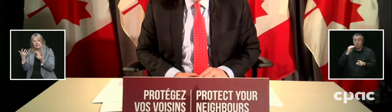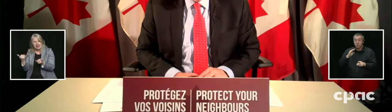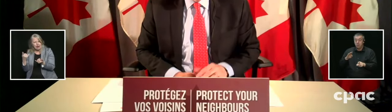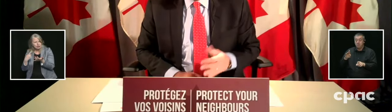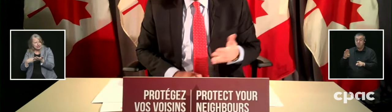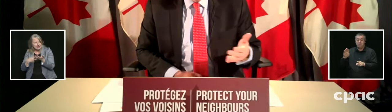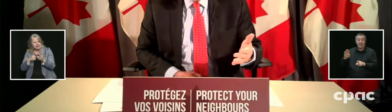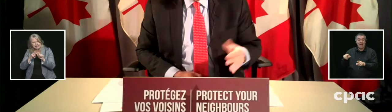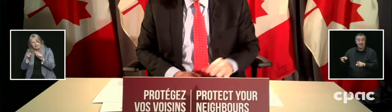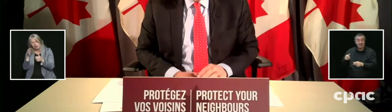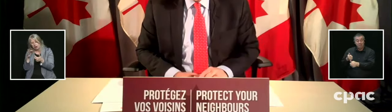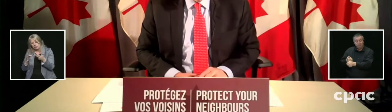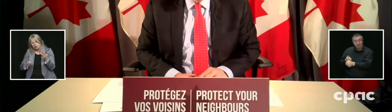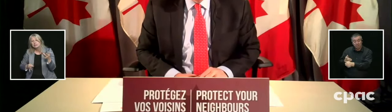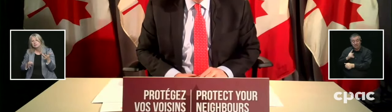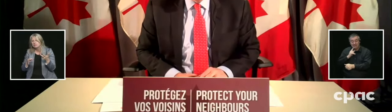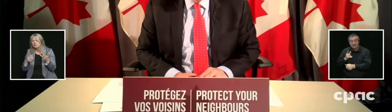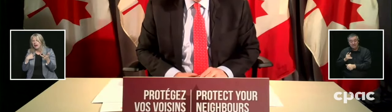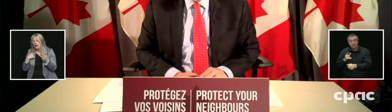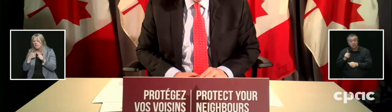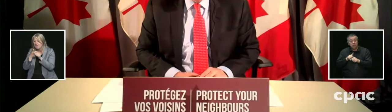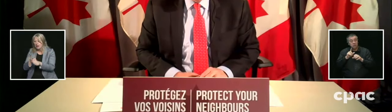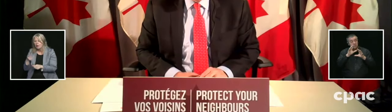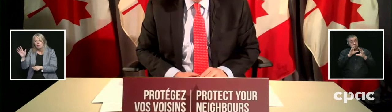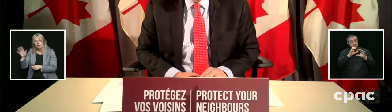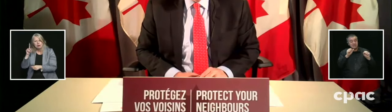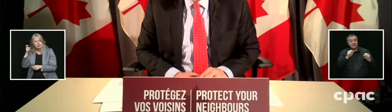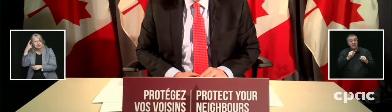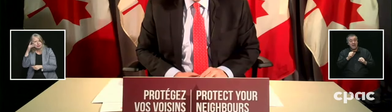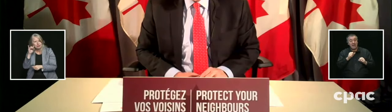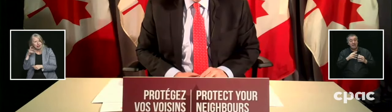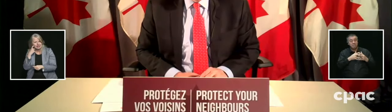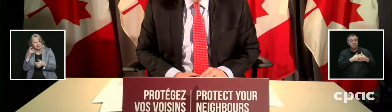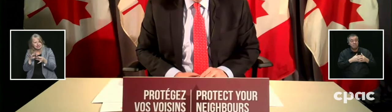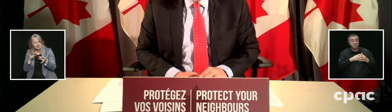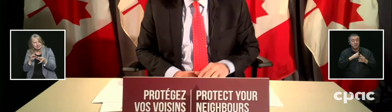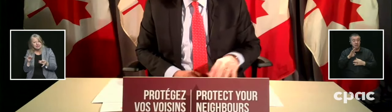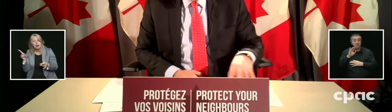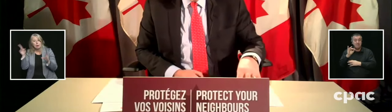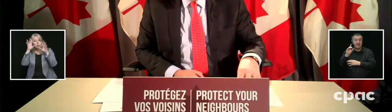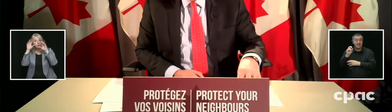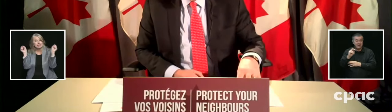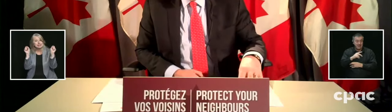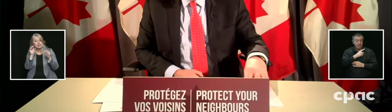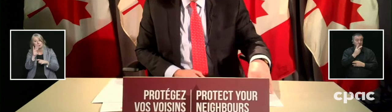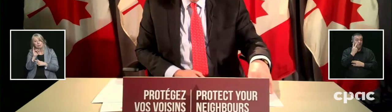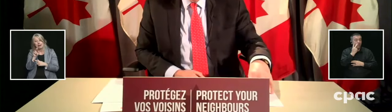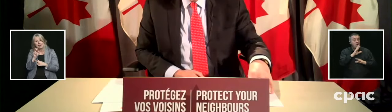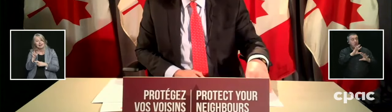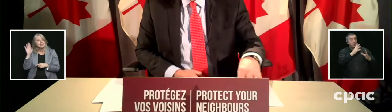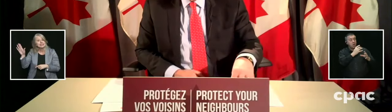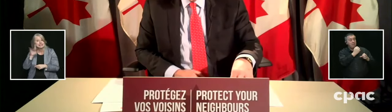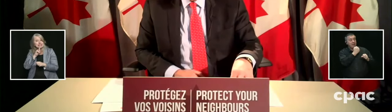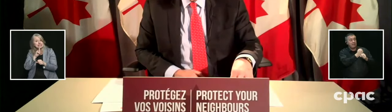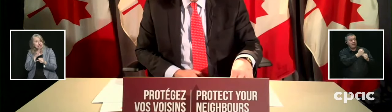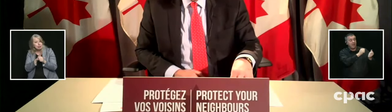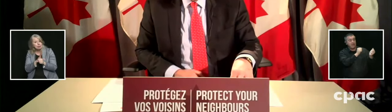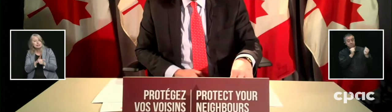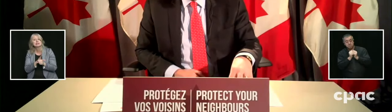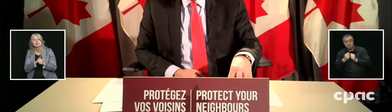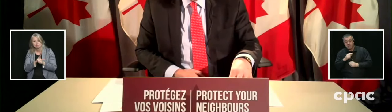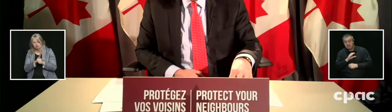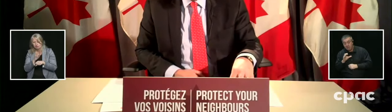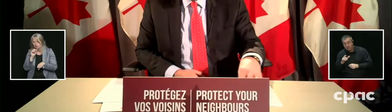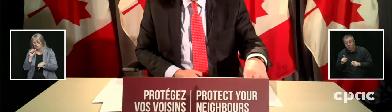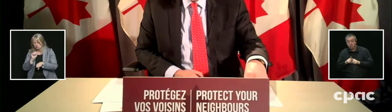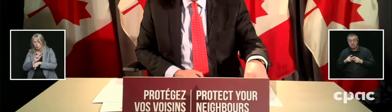décision ou l'engagement du président Biden d'examiner comment il pourra travailler avec le Canada, avec le